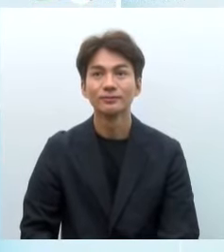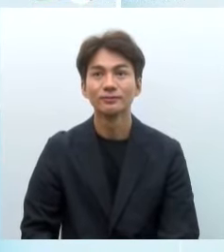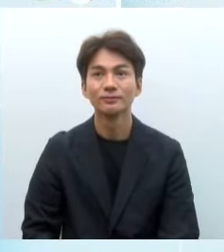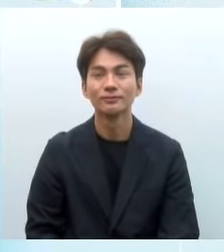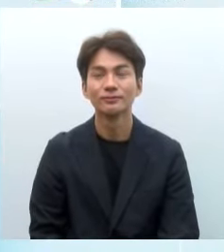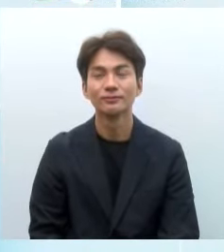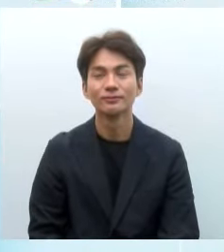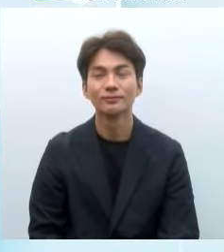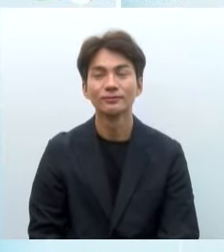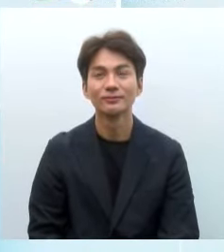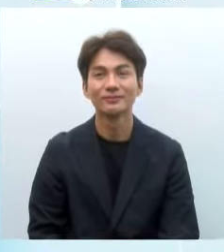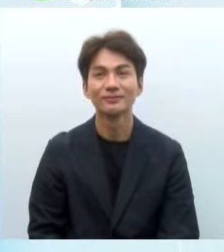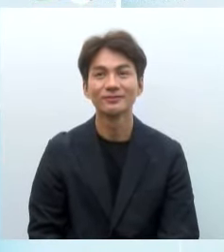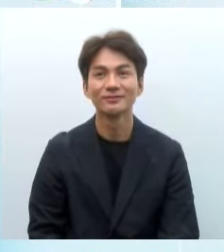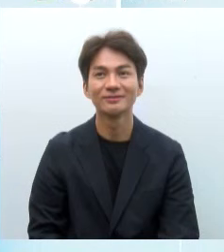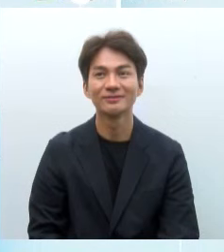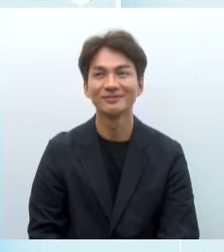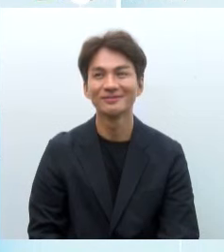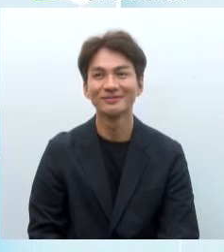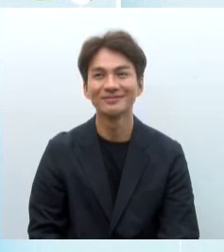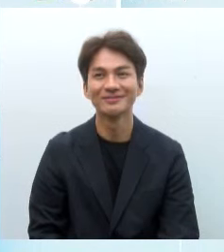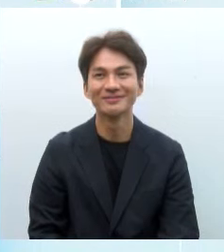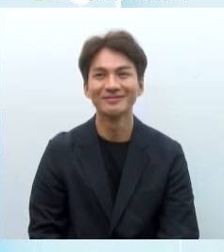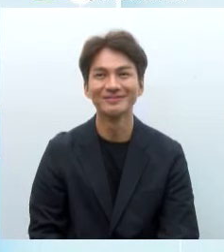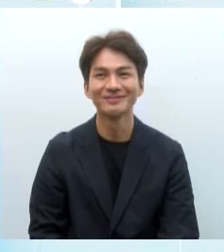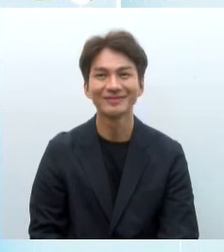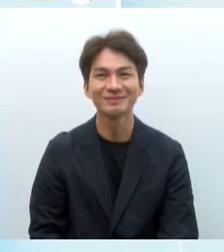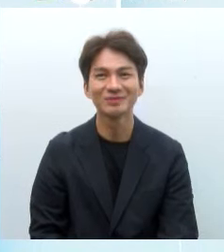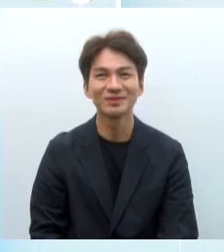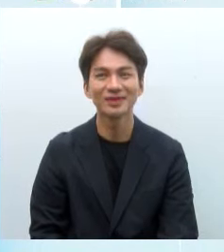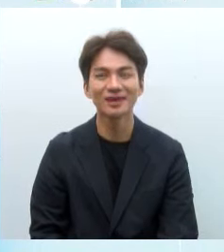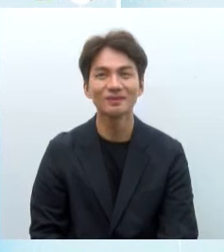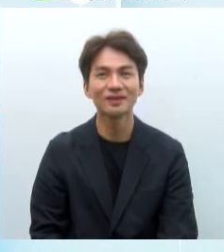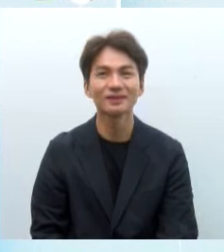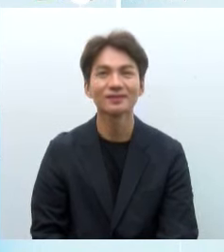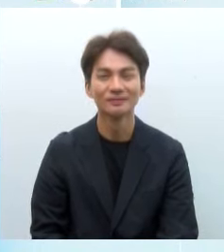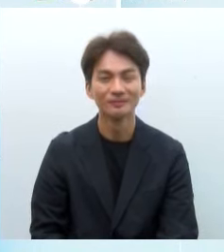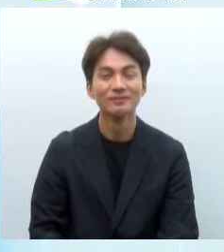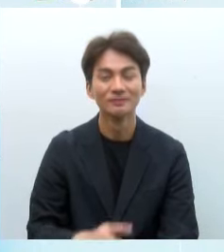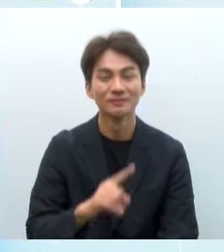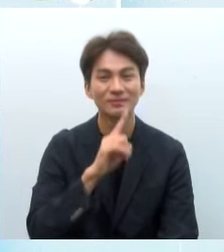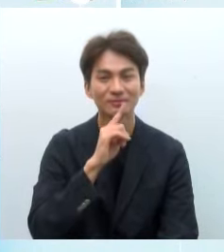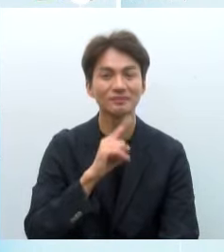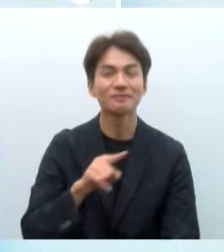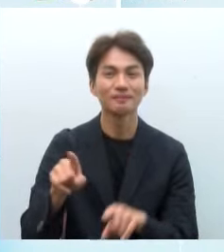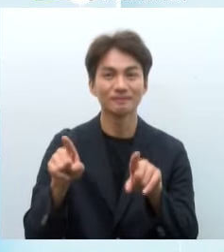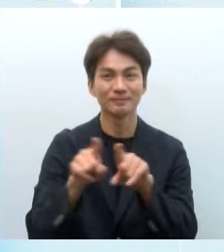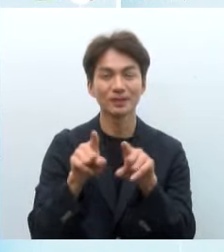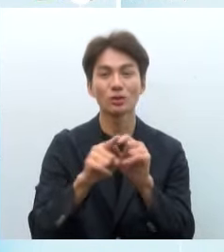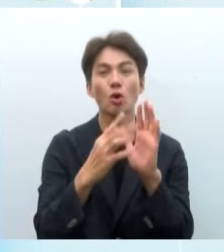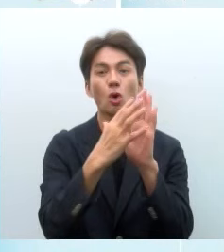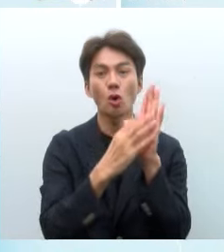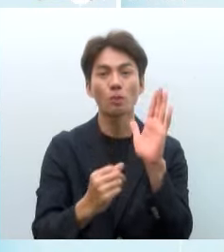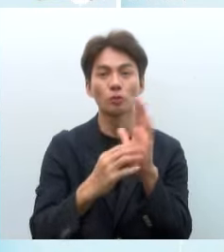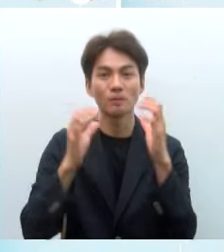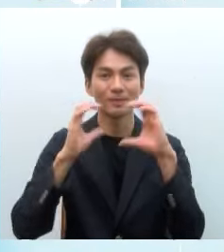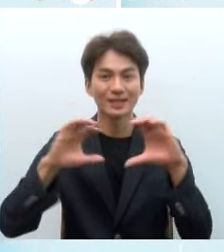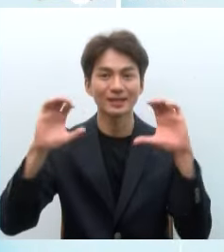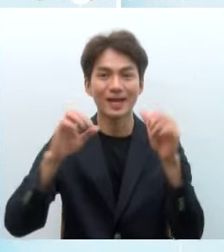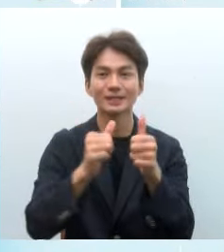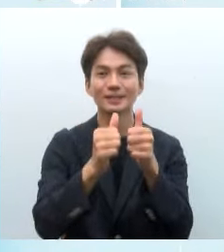การอบรมสัมมนาร่วมกันของหลักสูตรก็เป็นข้าราชการที่ดีนะครับตอนนี้มีข้าราชการครูบรรจุ